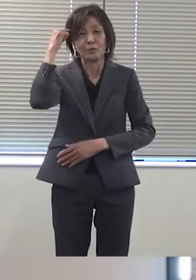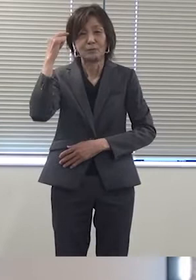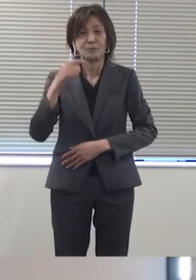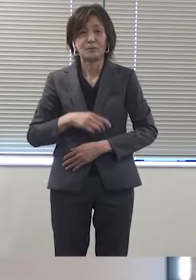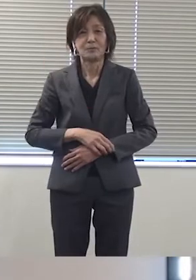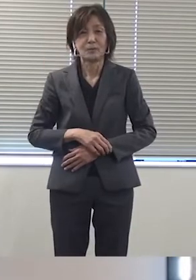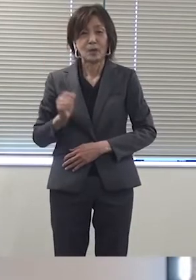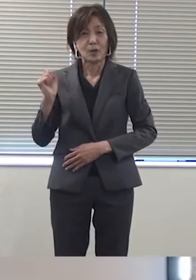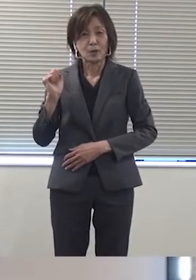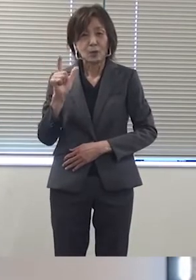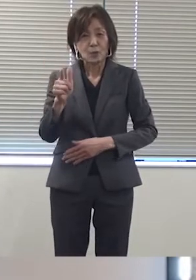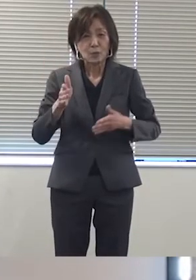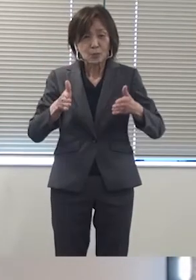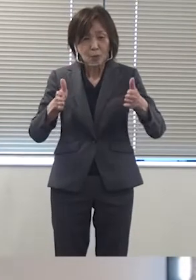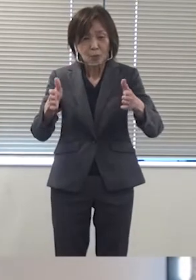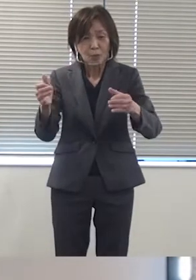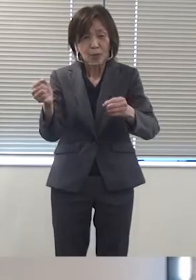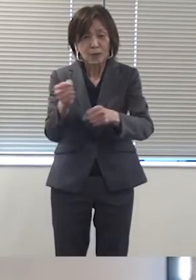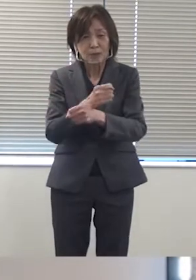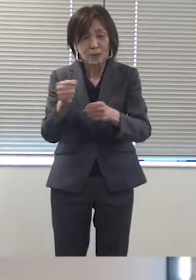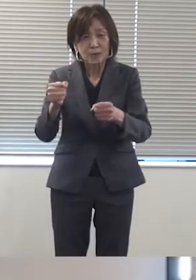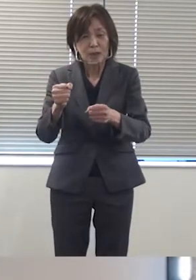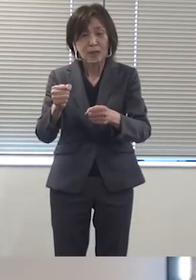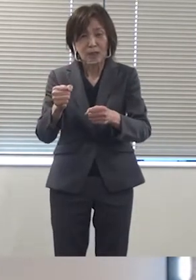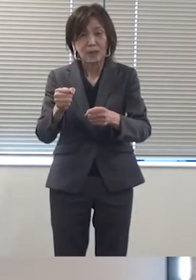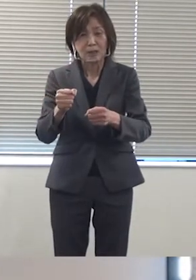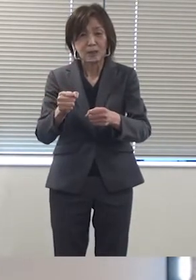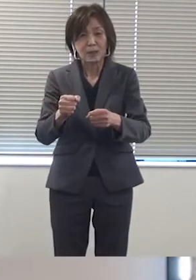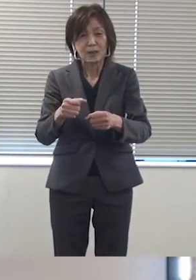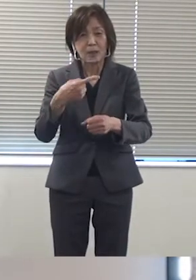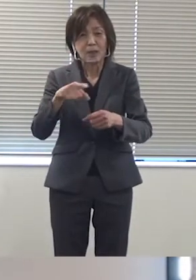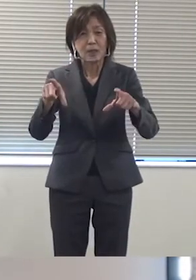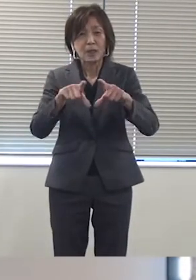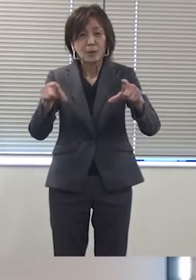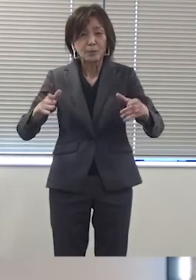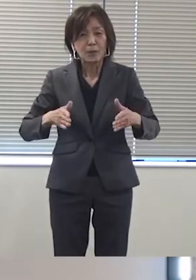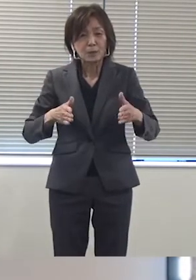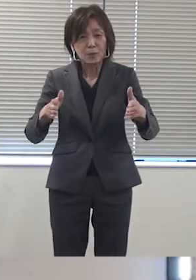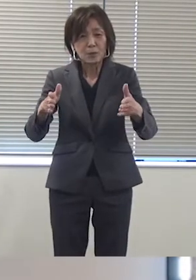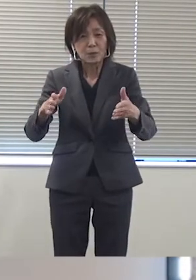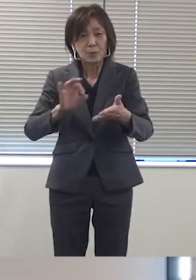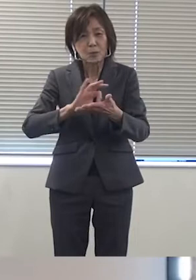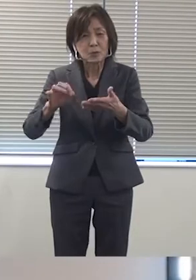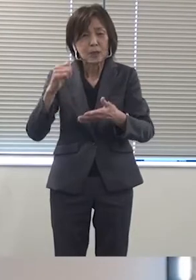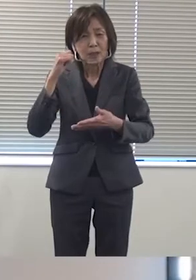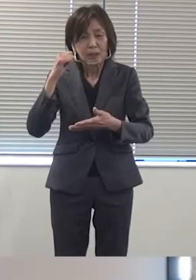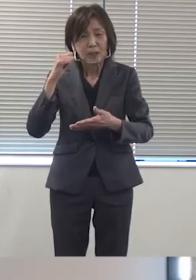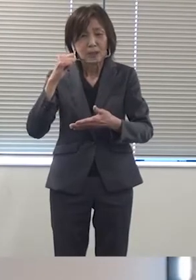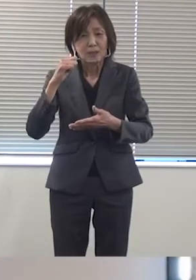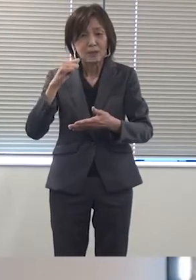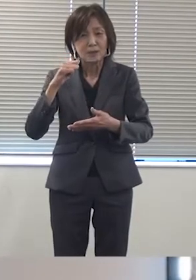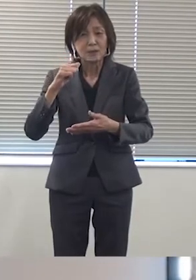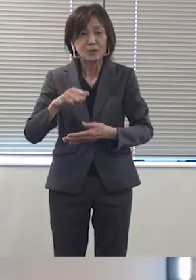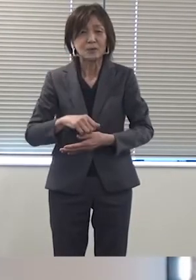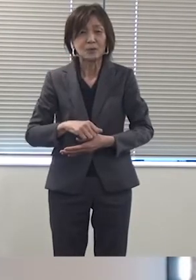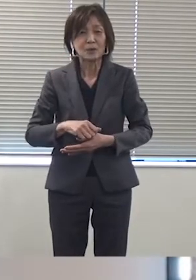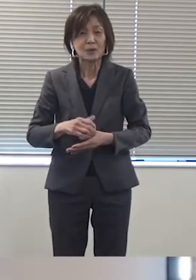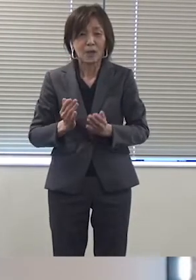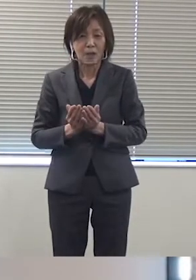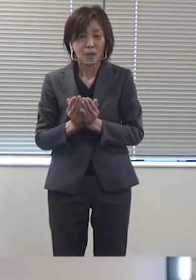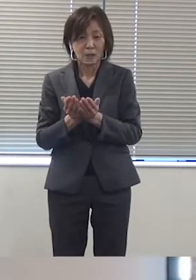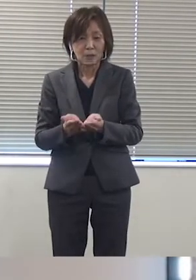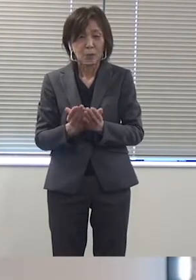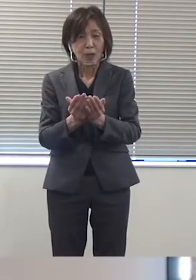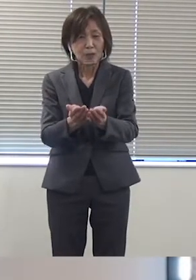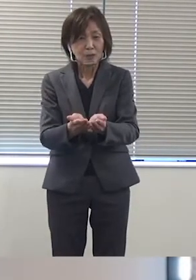るというような、そういう綿密なシミュレーションがいくつもしております。で部隊編成も、大体高